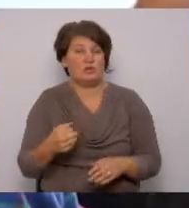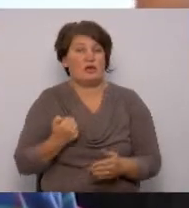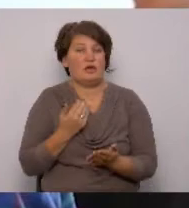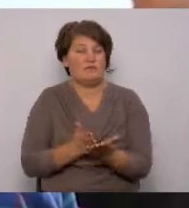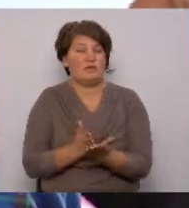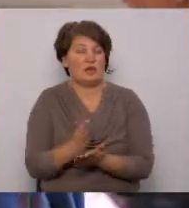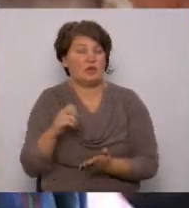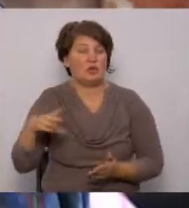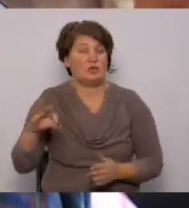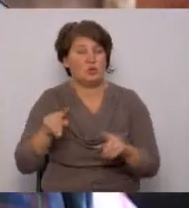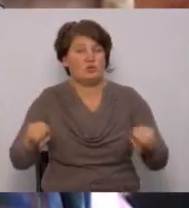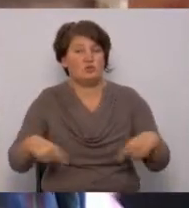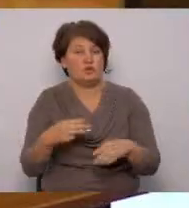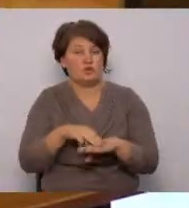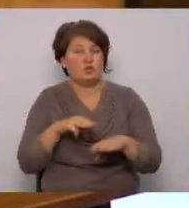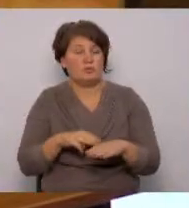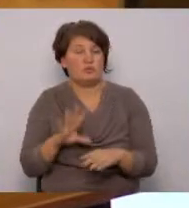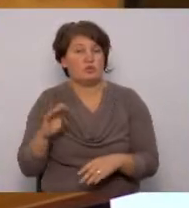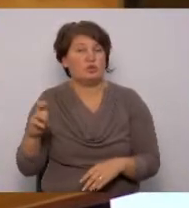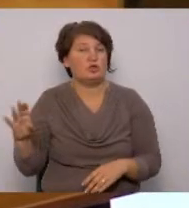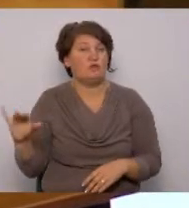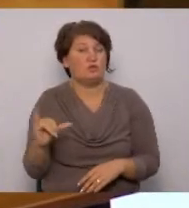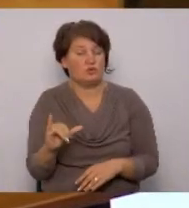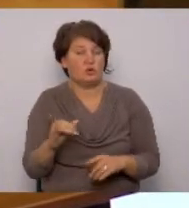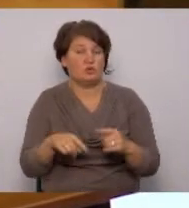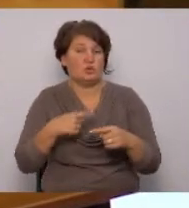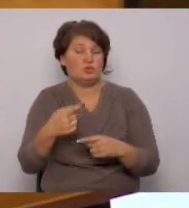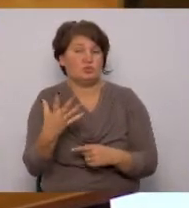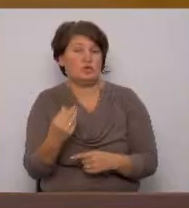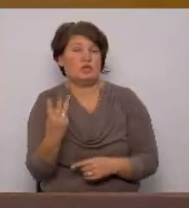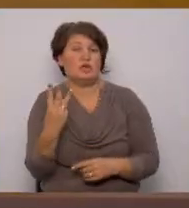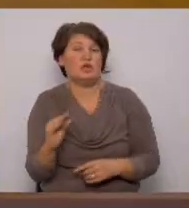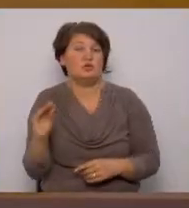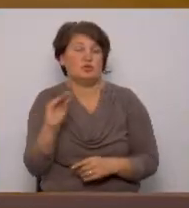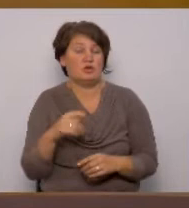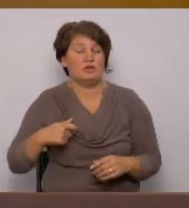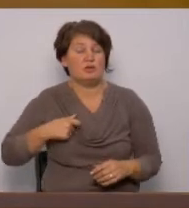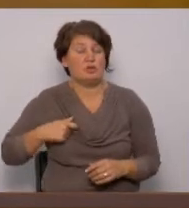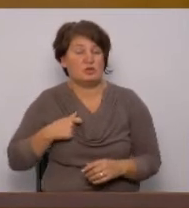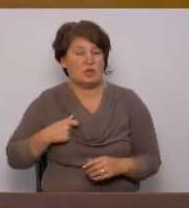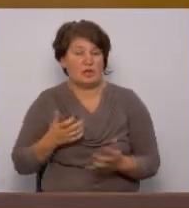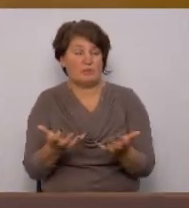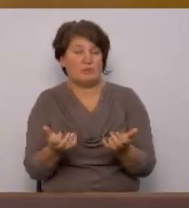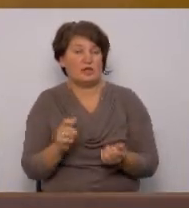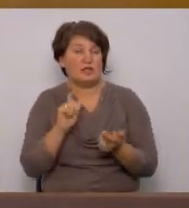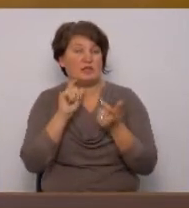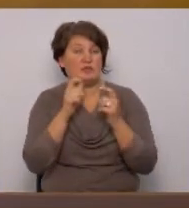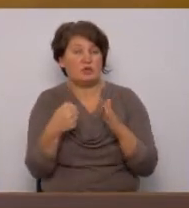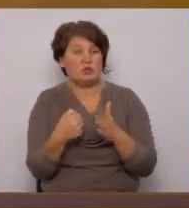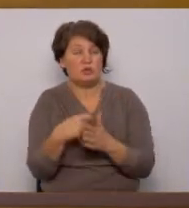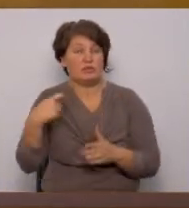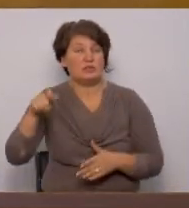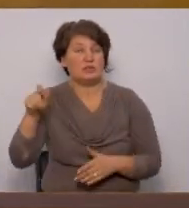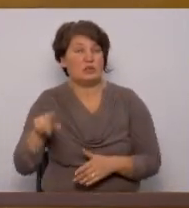бійці АТО створили штаб спротиву. Наступного дня, 3 жовтня, депутати на позачерговій сесії прийняли звернення до президента